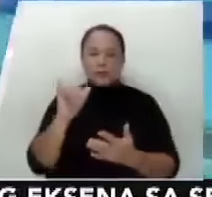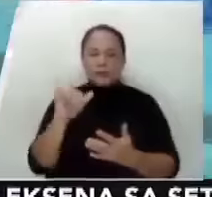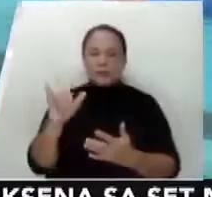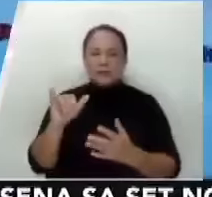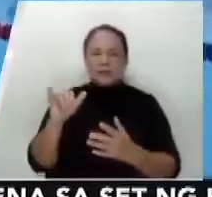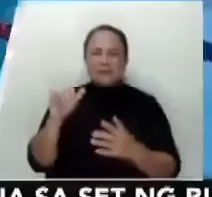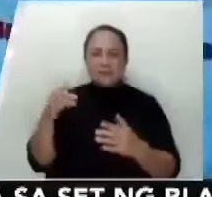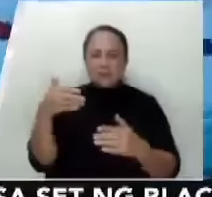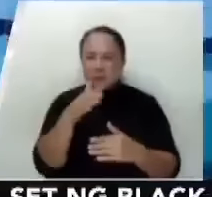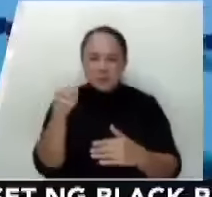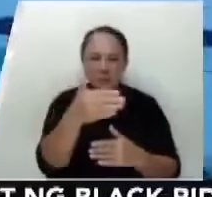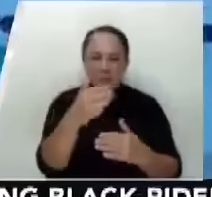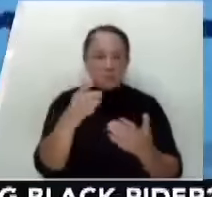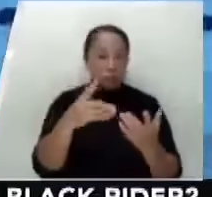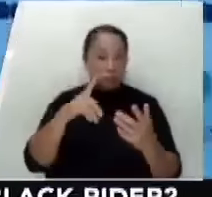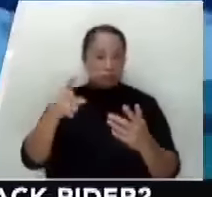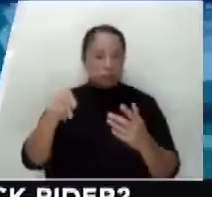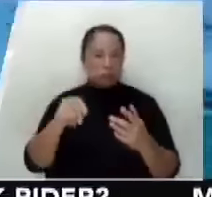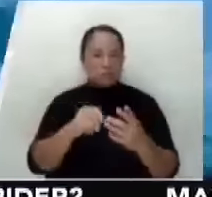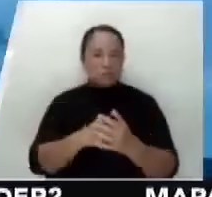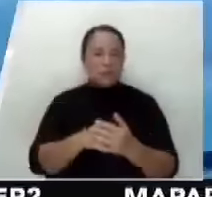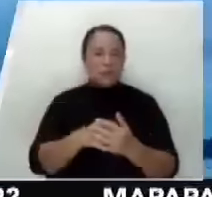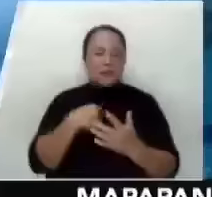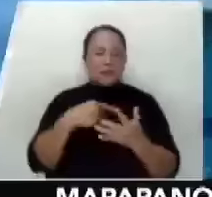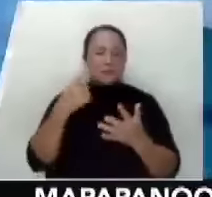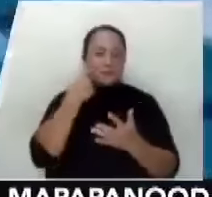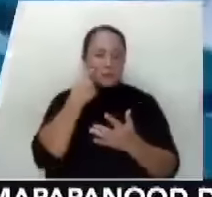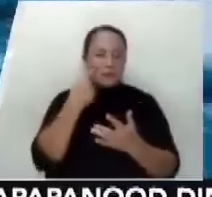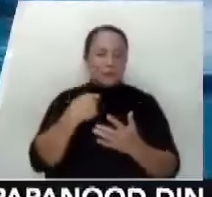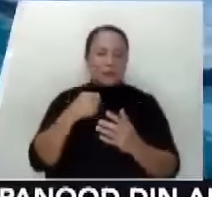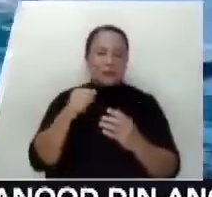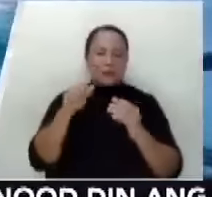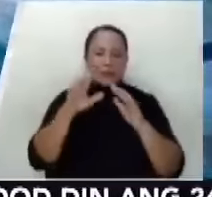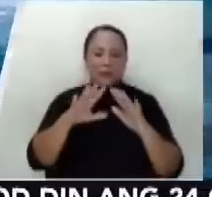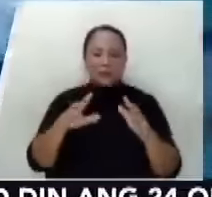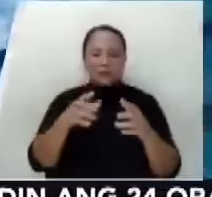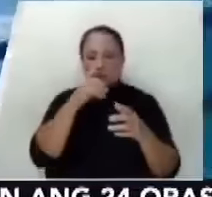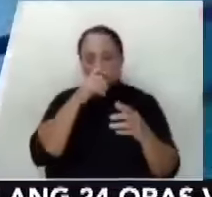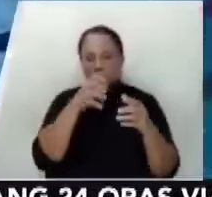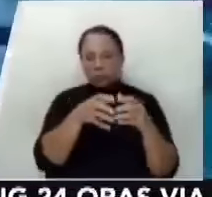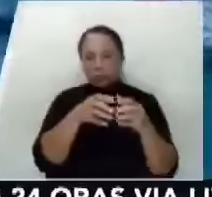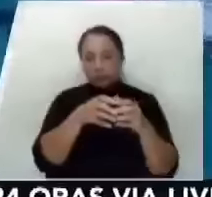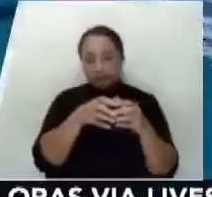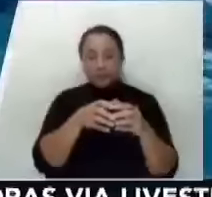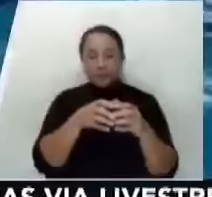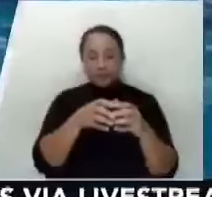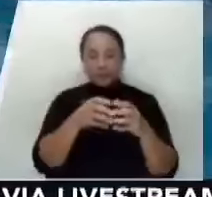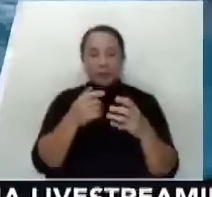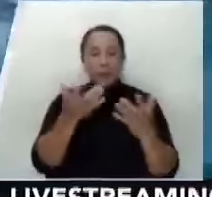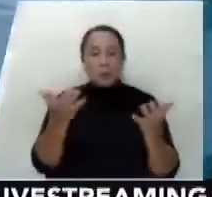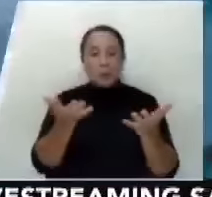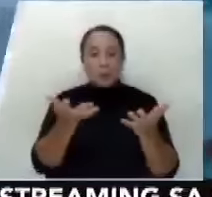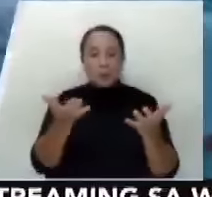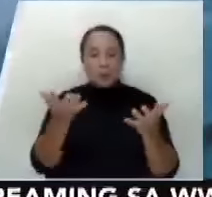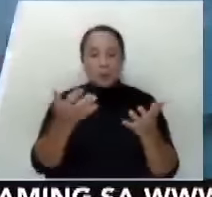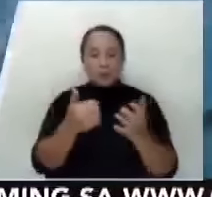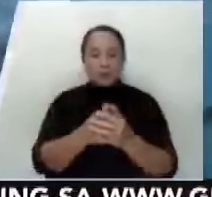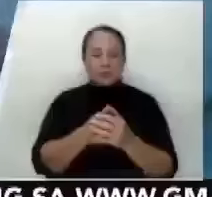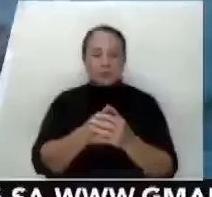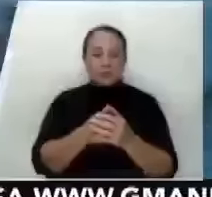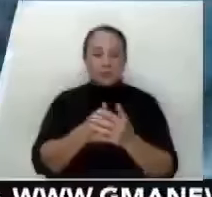record-breaking. Nito lang nakaraang Asian Age Group Aquatics Championships na ginanap sa New Clark City, kung